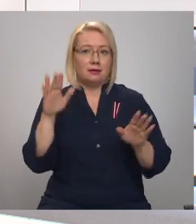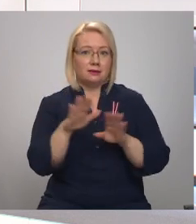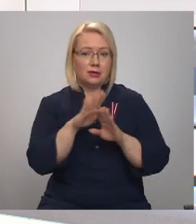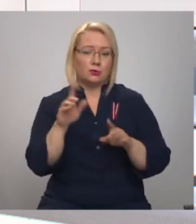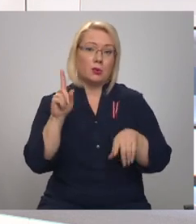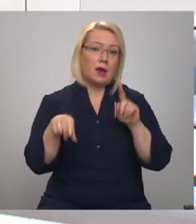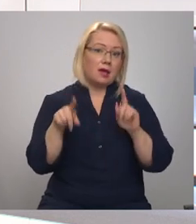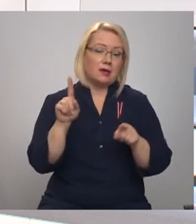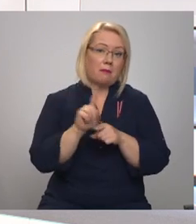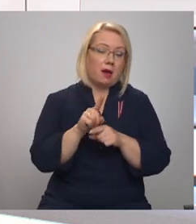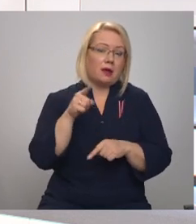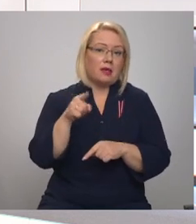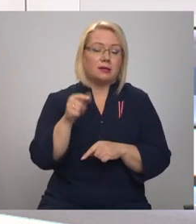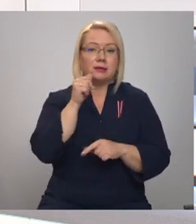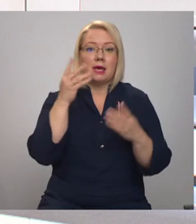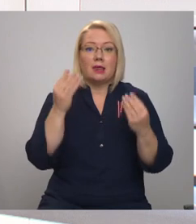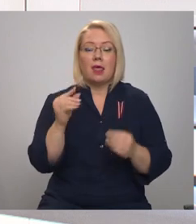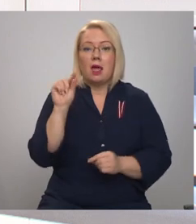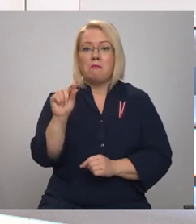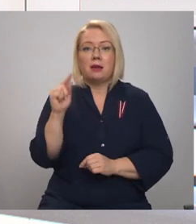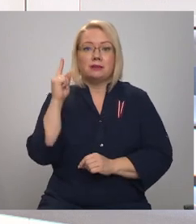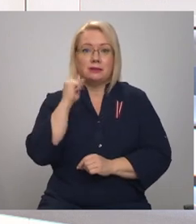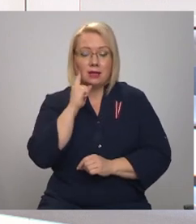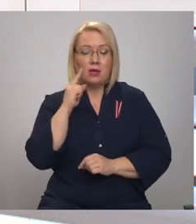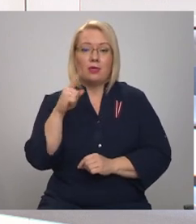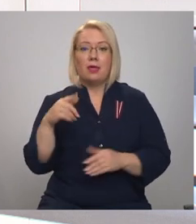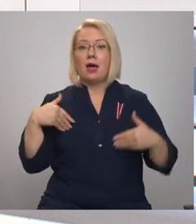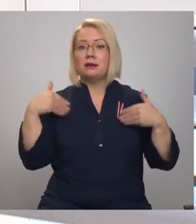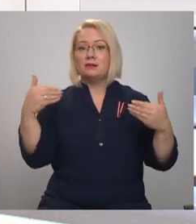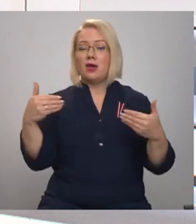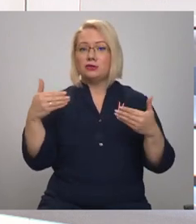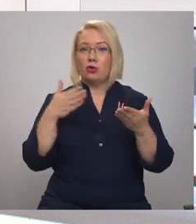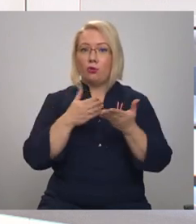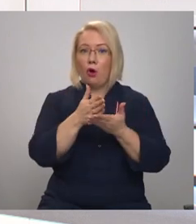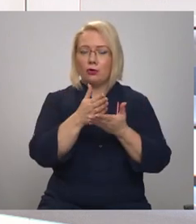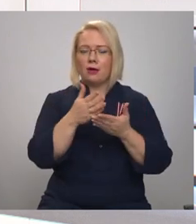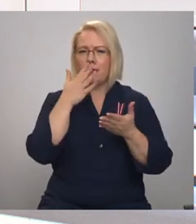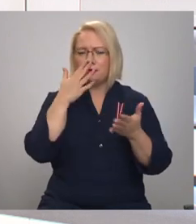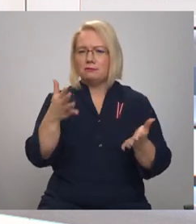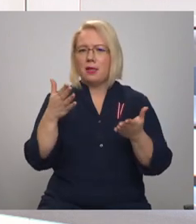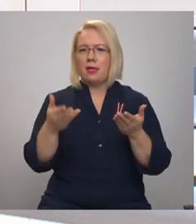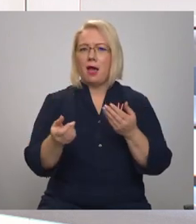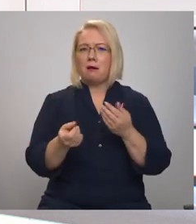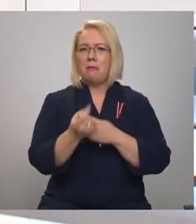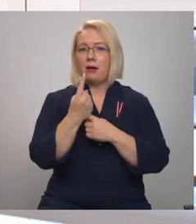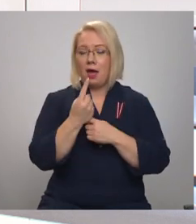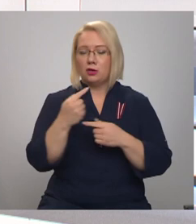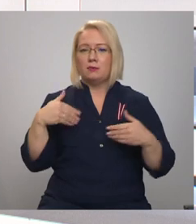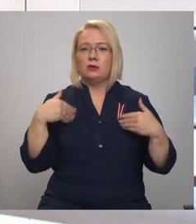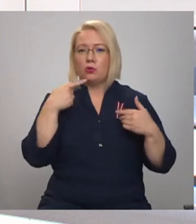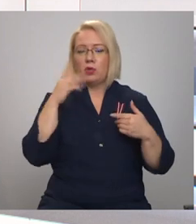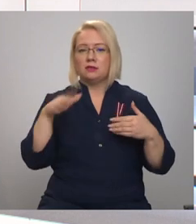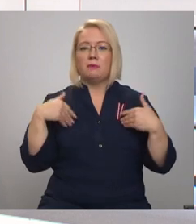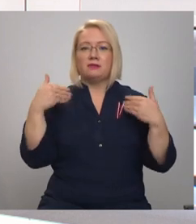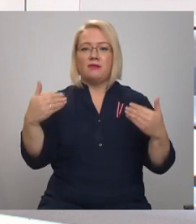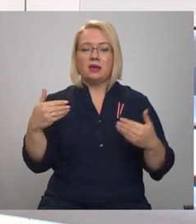reizēm varbūt pat tas, kas ir ikdienā maz dzirdētas šādā sveicienu kontekstā, mēdz izcelties vēl spilgtāk. Un šorīt mēs runāsim par sveicienu Latvijas 103. Dzimšanas